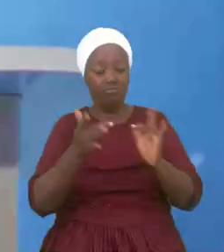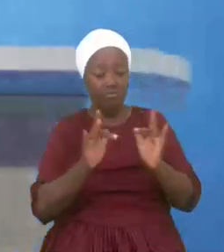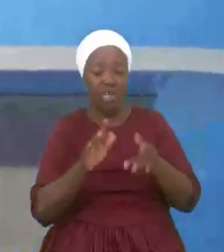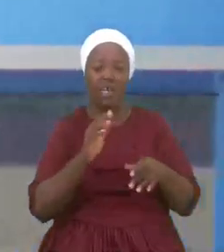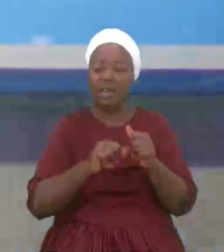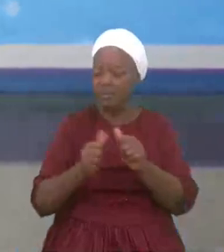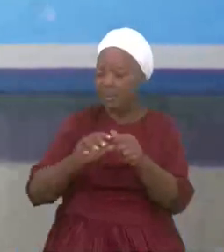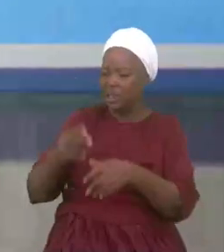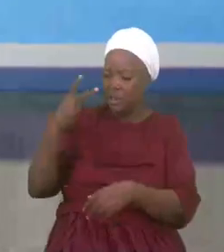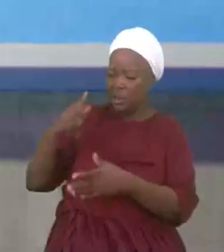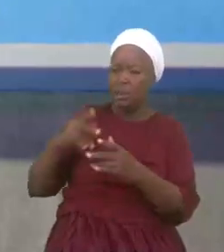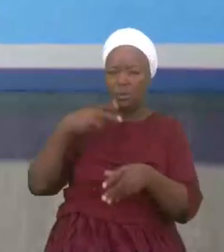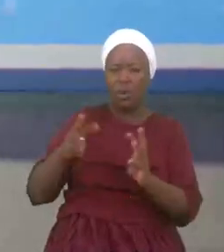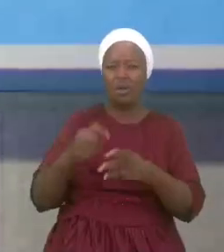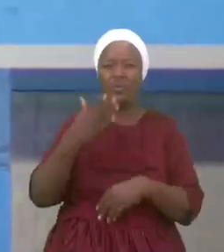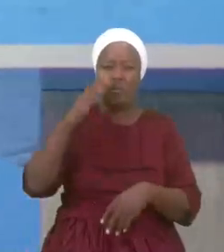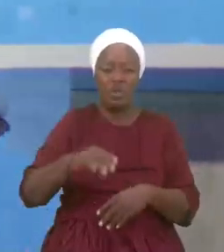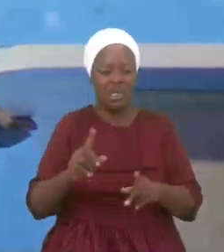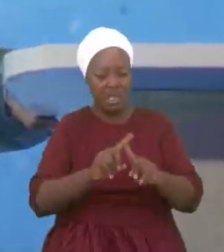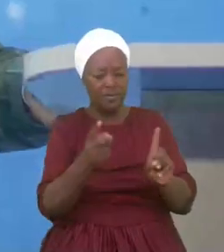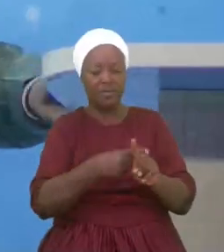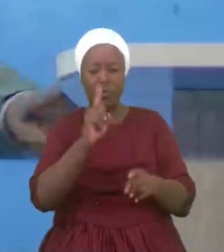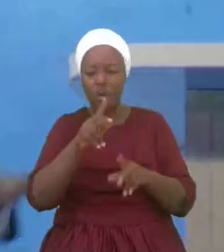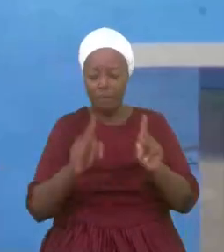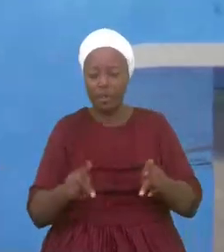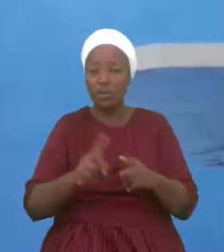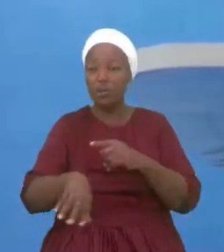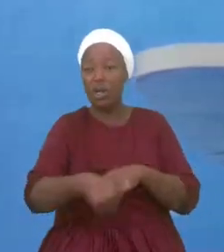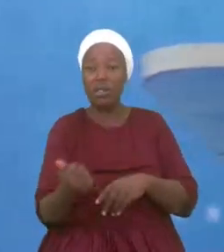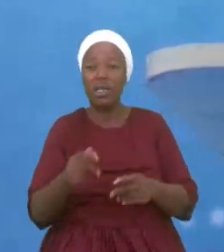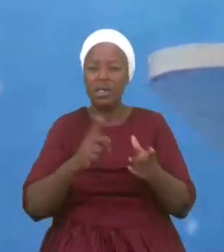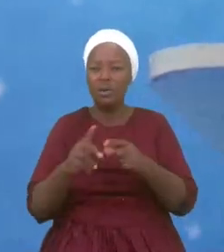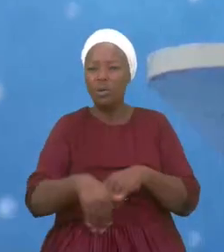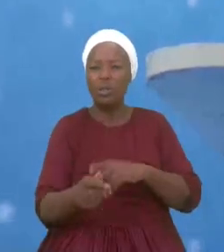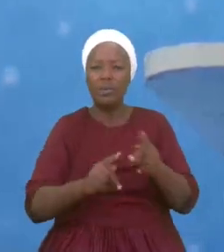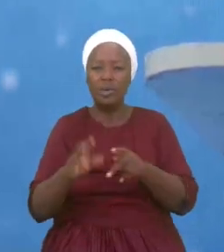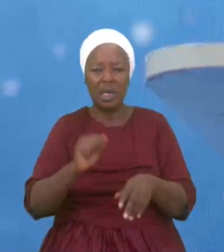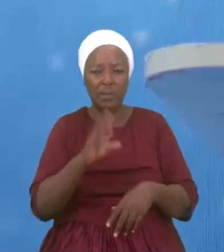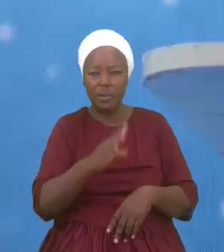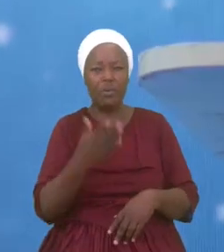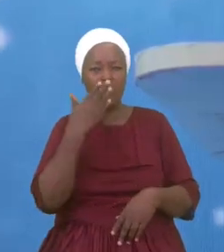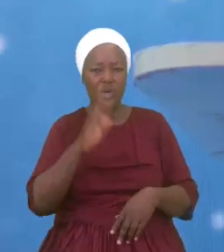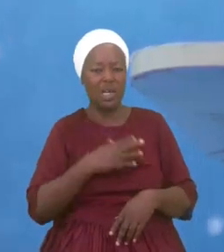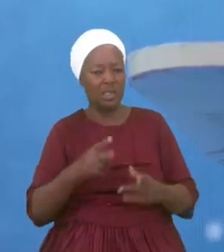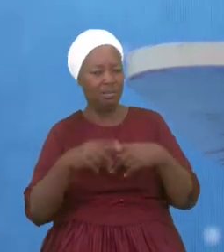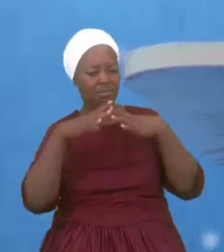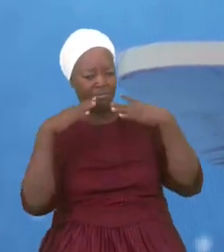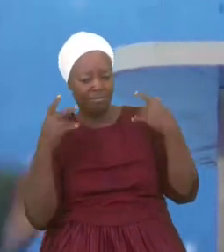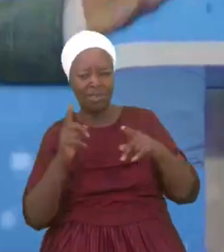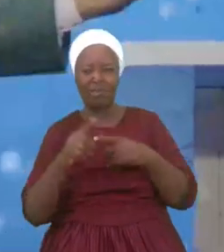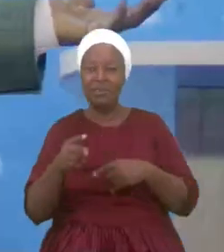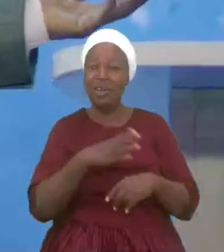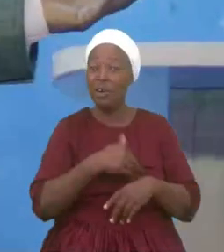cela il faut certains ils vont ils vont ils vont c'est comme fabriquer un gros mensonge qui va mettre